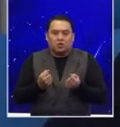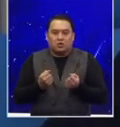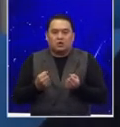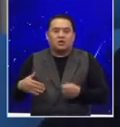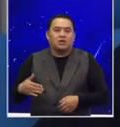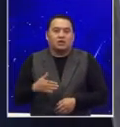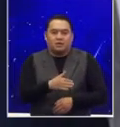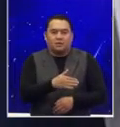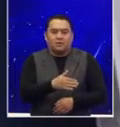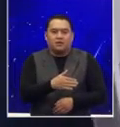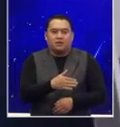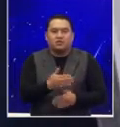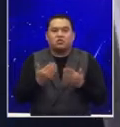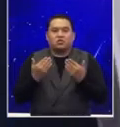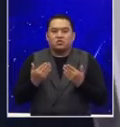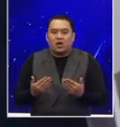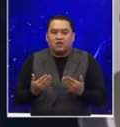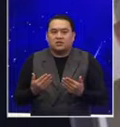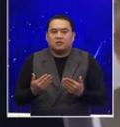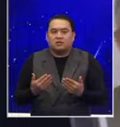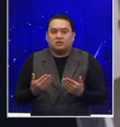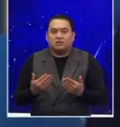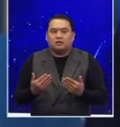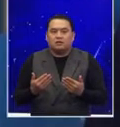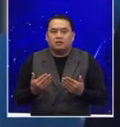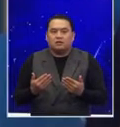рыбной продукции. В данный период